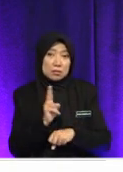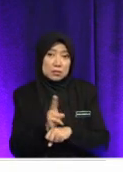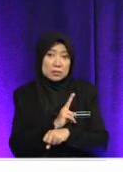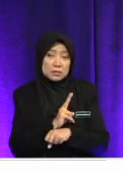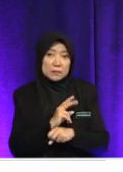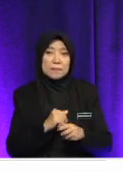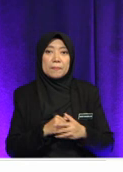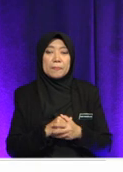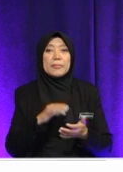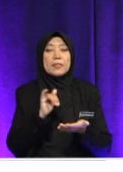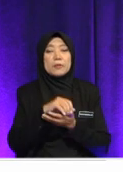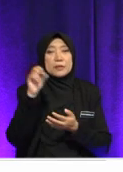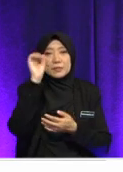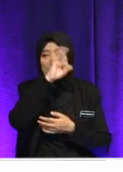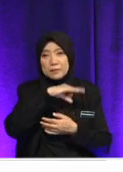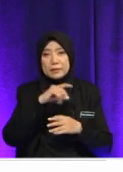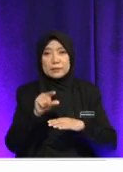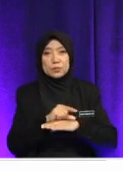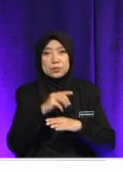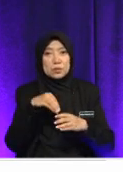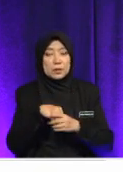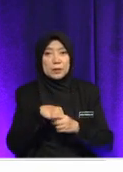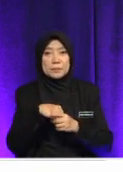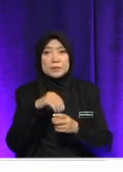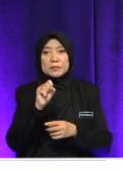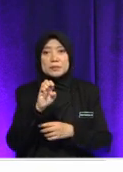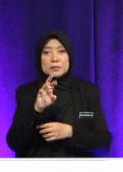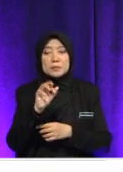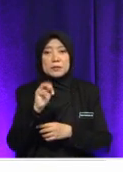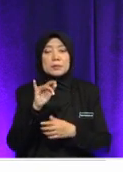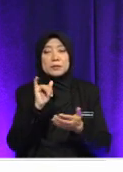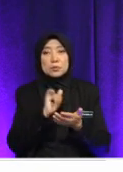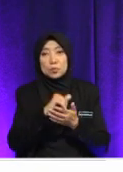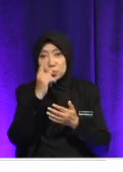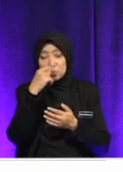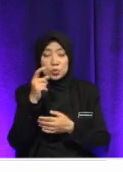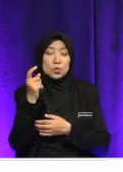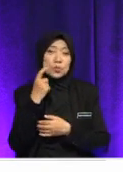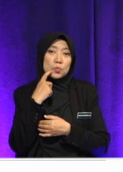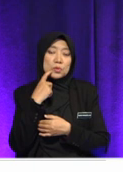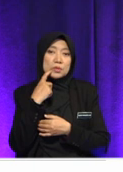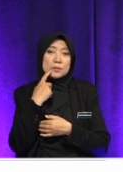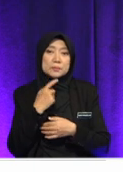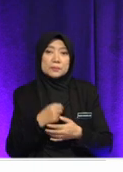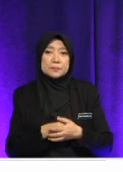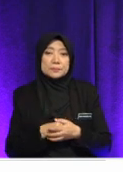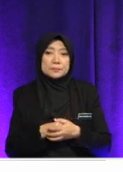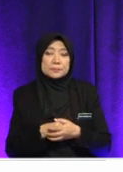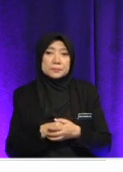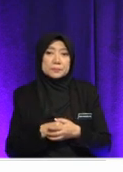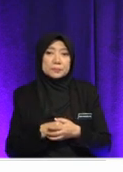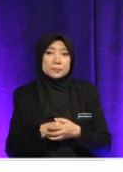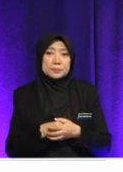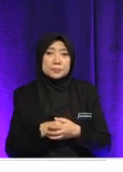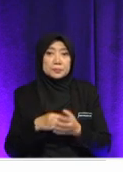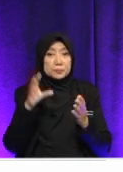itulah sifatnya yang kita gunakan untuk implan membuat gigi oke yang kedua ini Oke